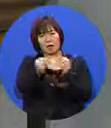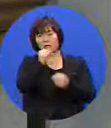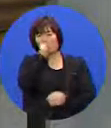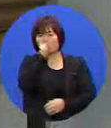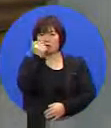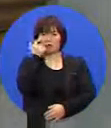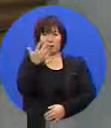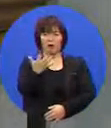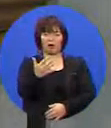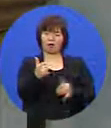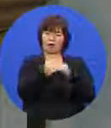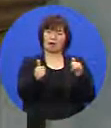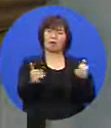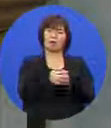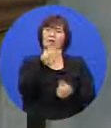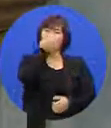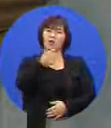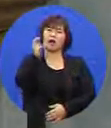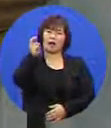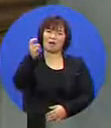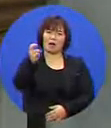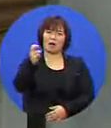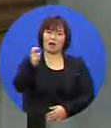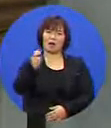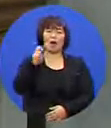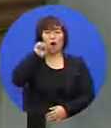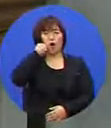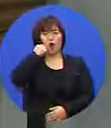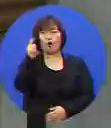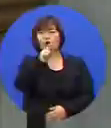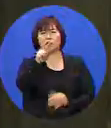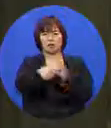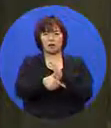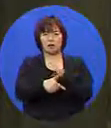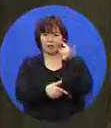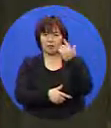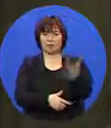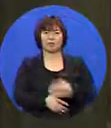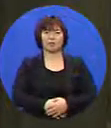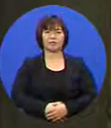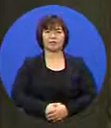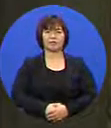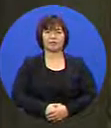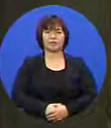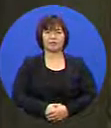있을까? 사람이기 때문에 물론 힘들 때가 있겠죠. 어느 때인가요?